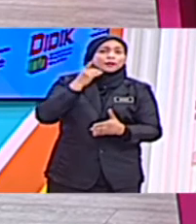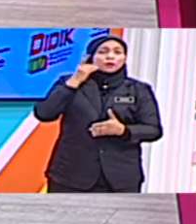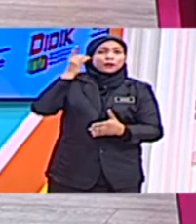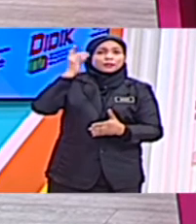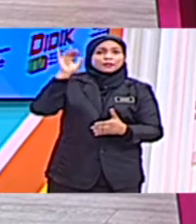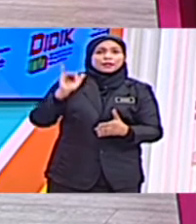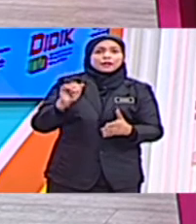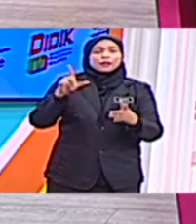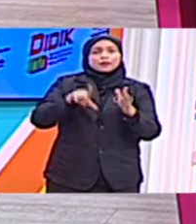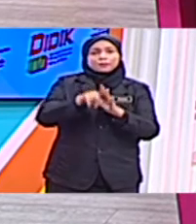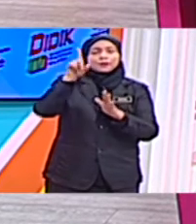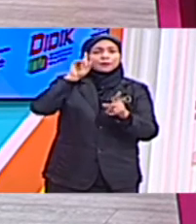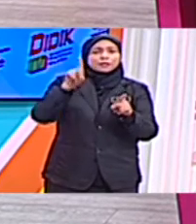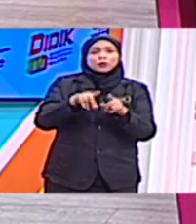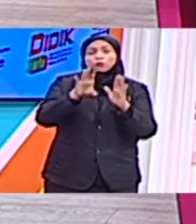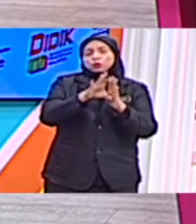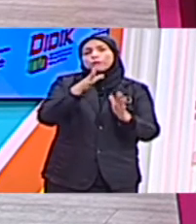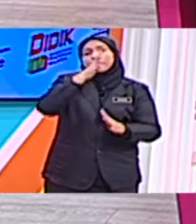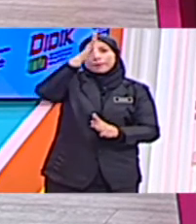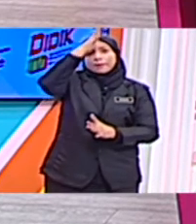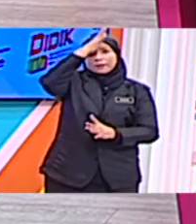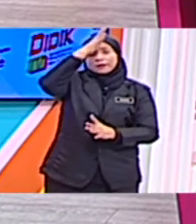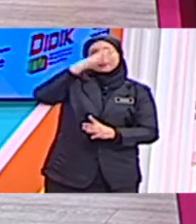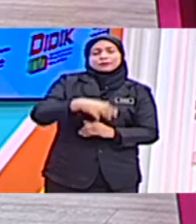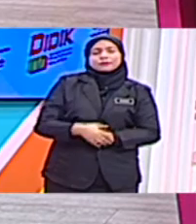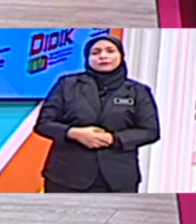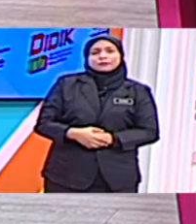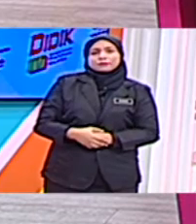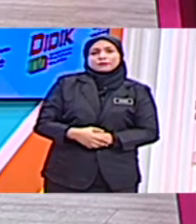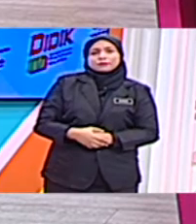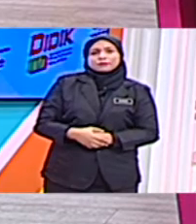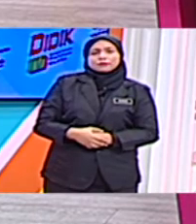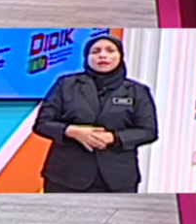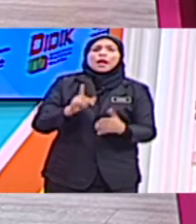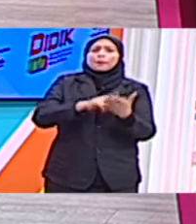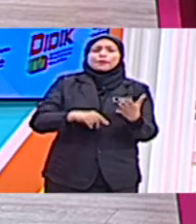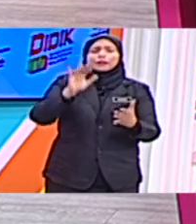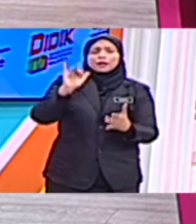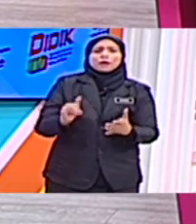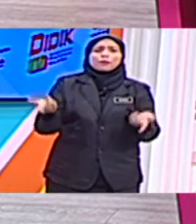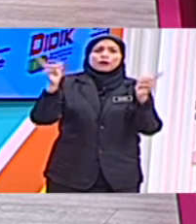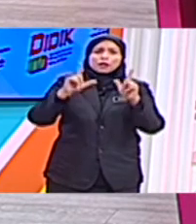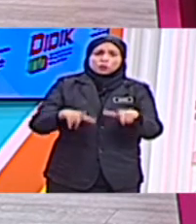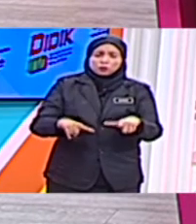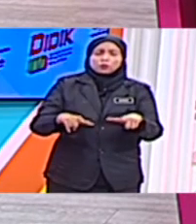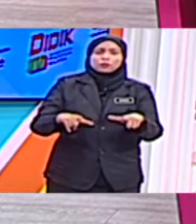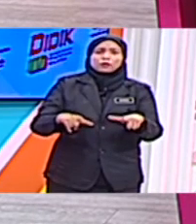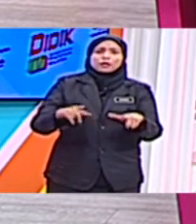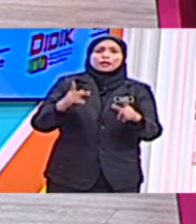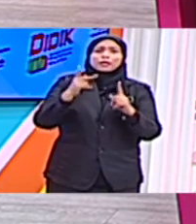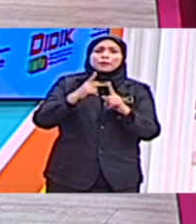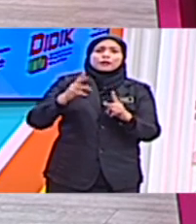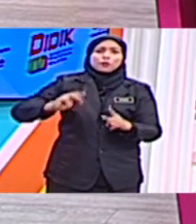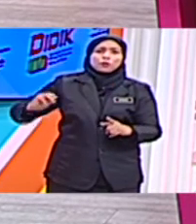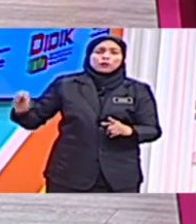bapa. Untuk ibu bapa ni, kita selalu nasihatkan murid-murid, apa sahaja perkara yang berlaku kepada murid-murid, mesti beritahu